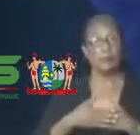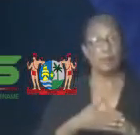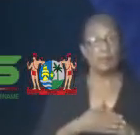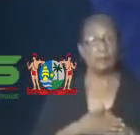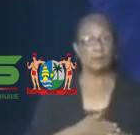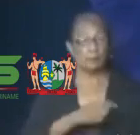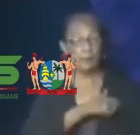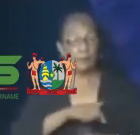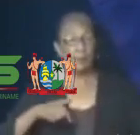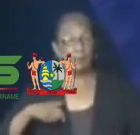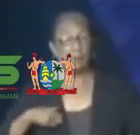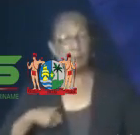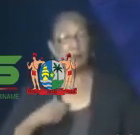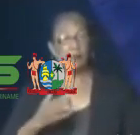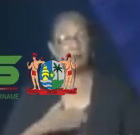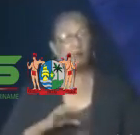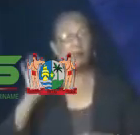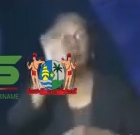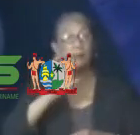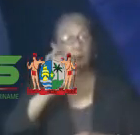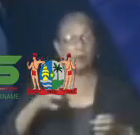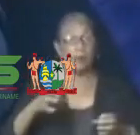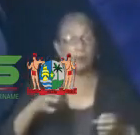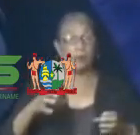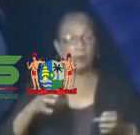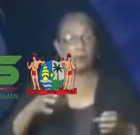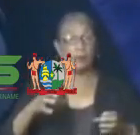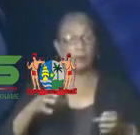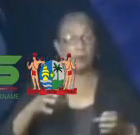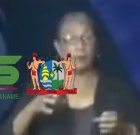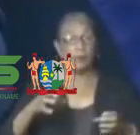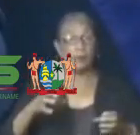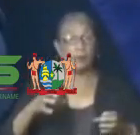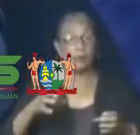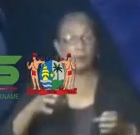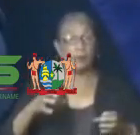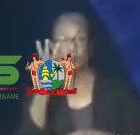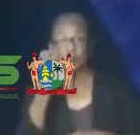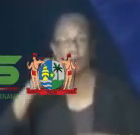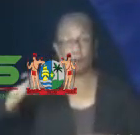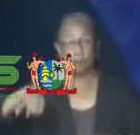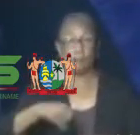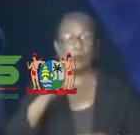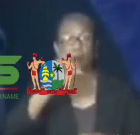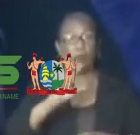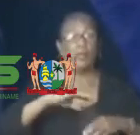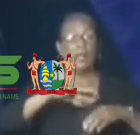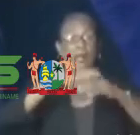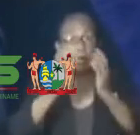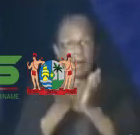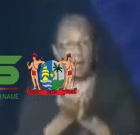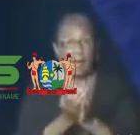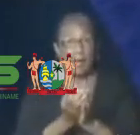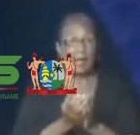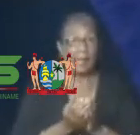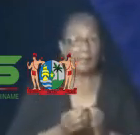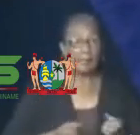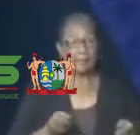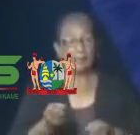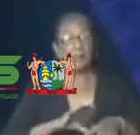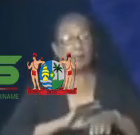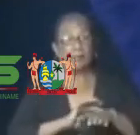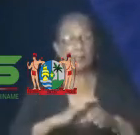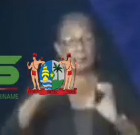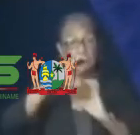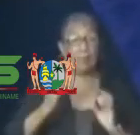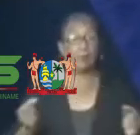of Caribbean Community van 3 tot 5 juli. Daar komen alle regeringsleiders van CARICOM. En